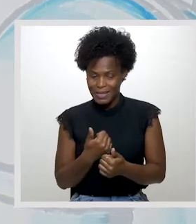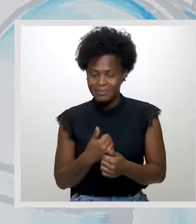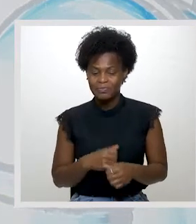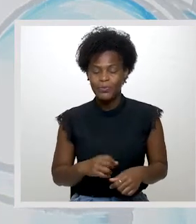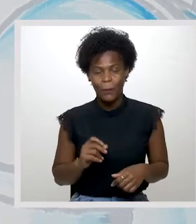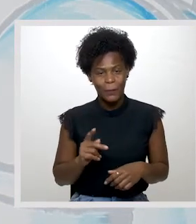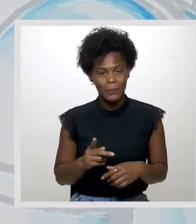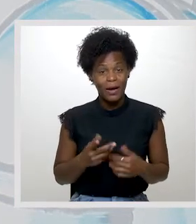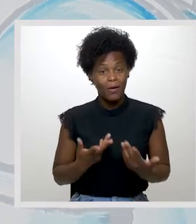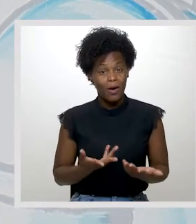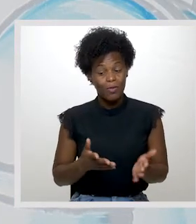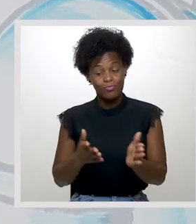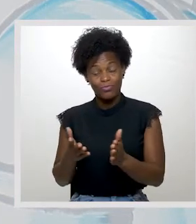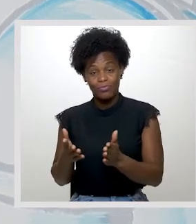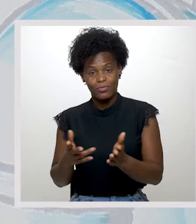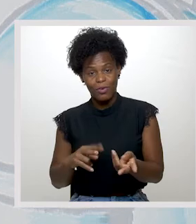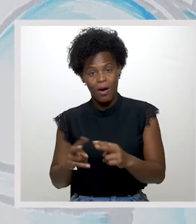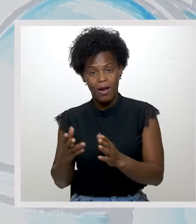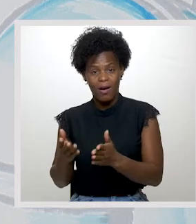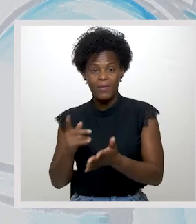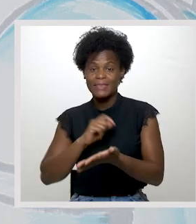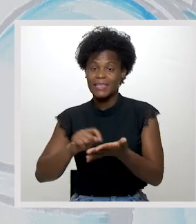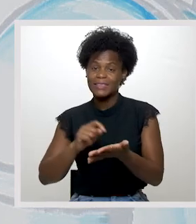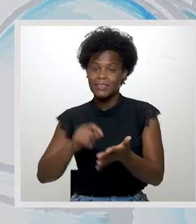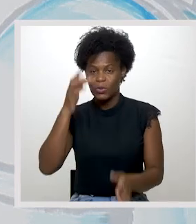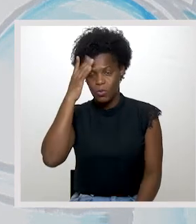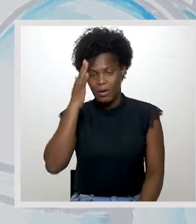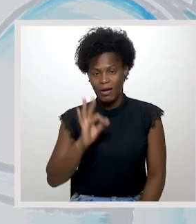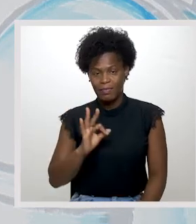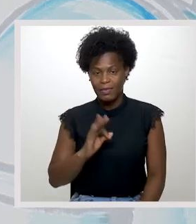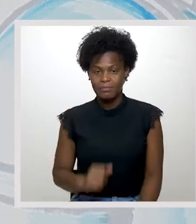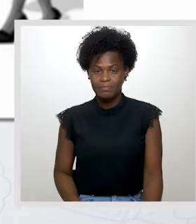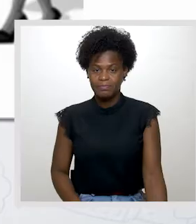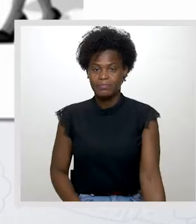D'accord. On passe maintenant à l'exercice 4.